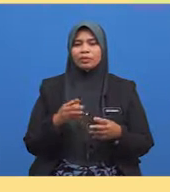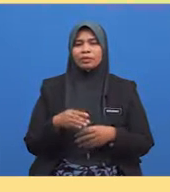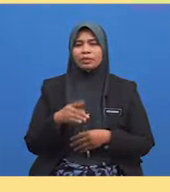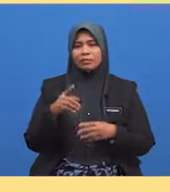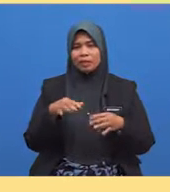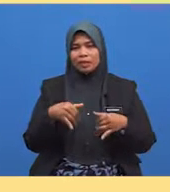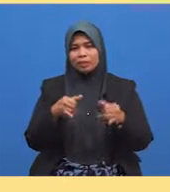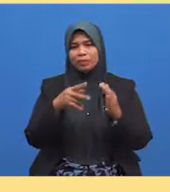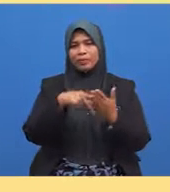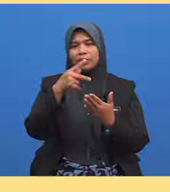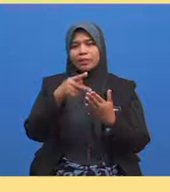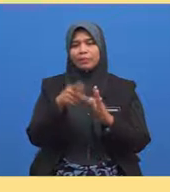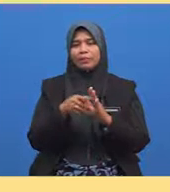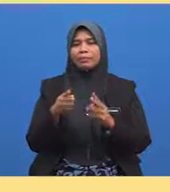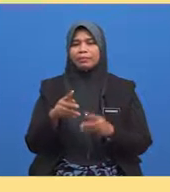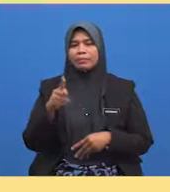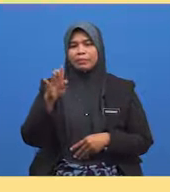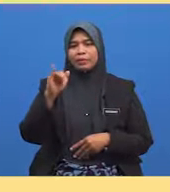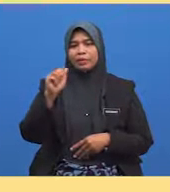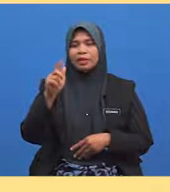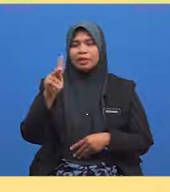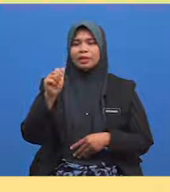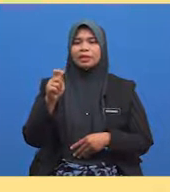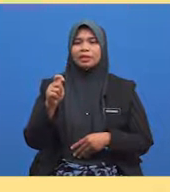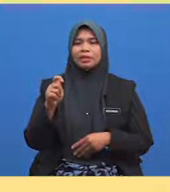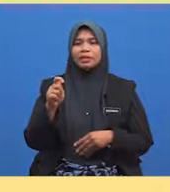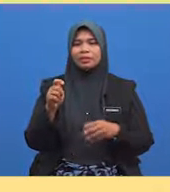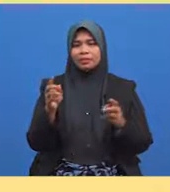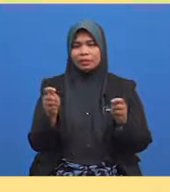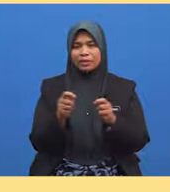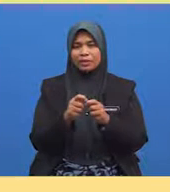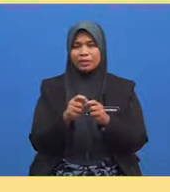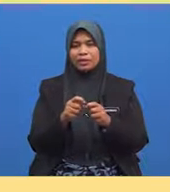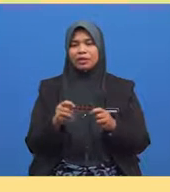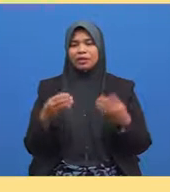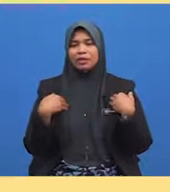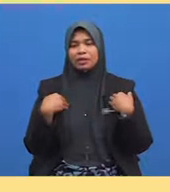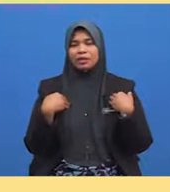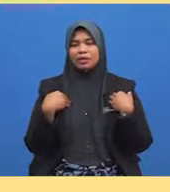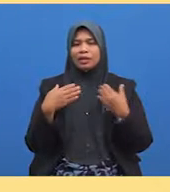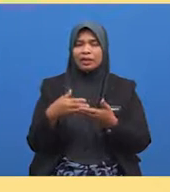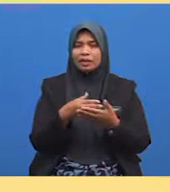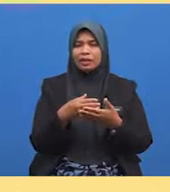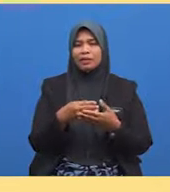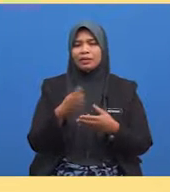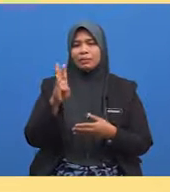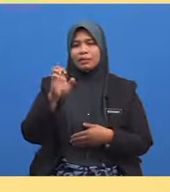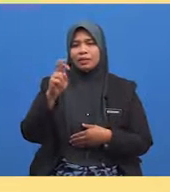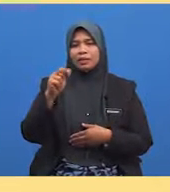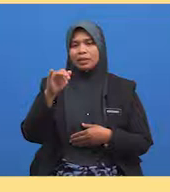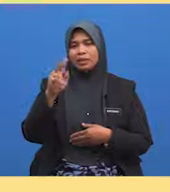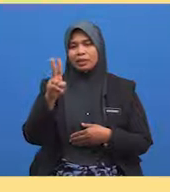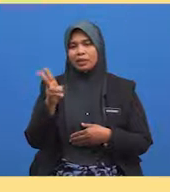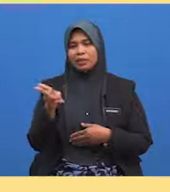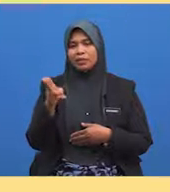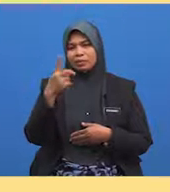program pembiakan seperti tapak semayan, anak-anak benih untuk membantu perhutanan semula dan